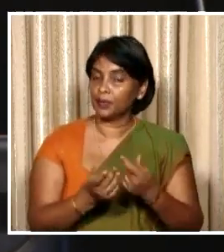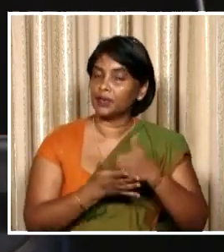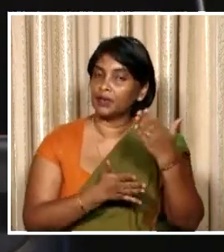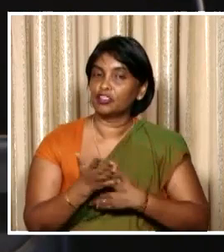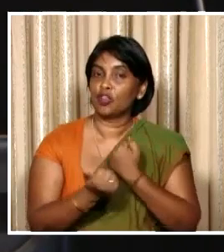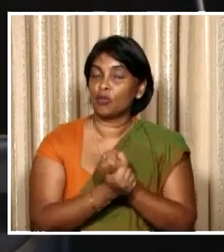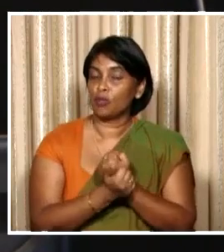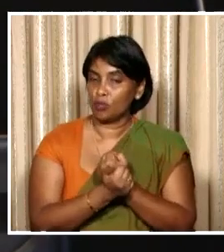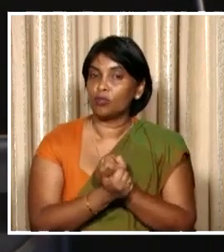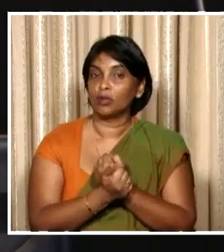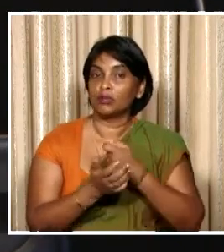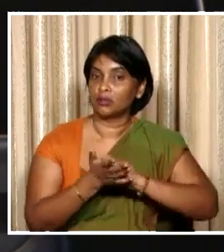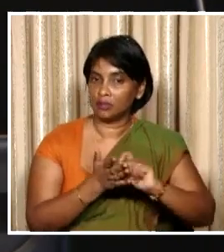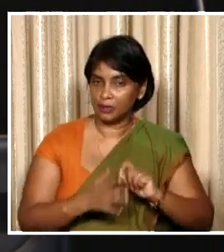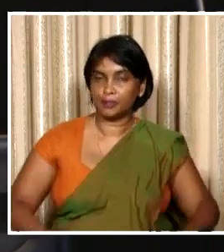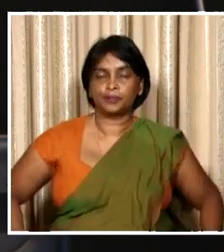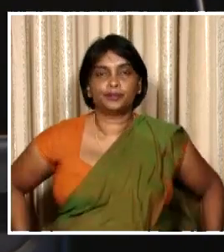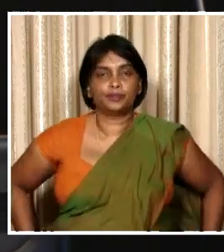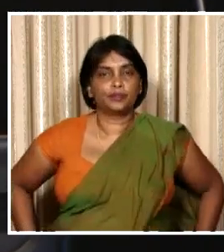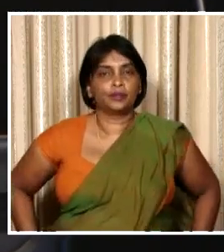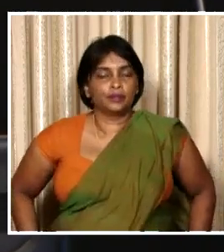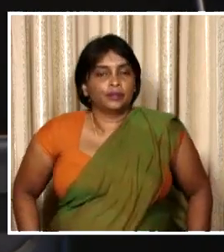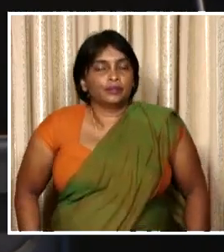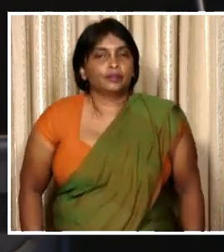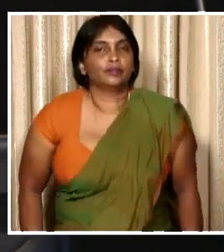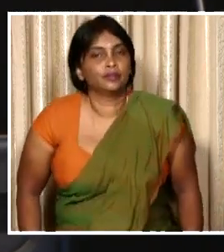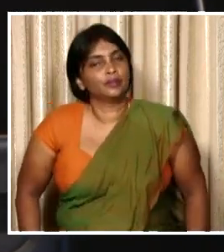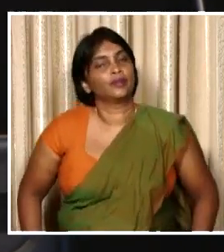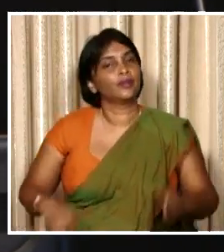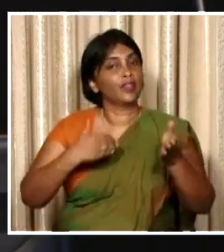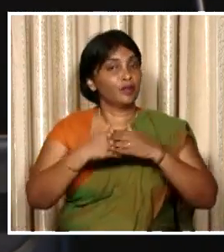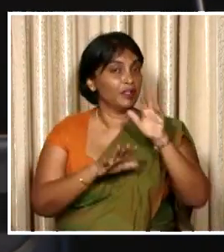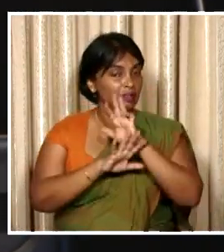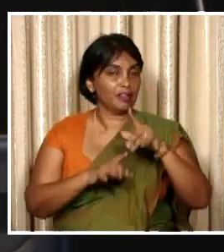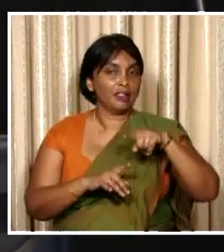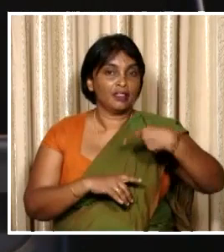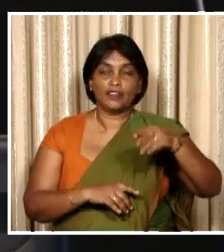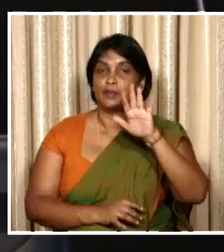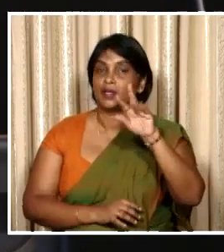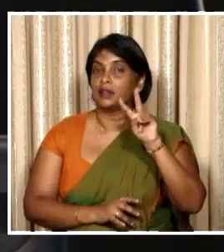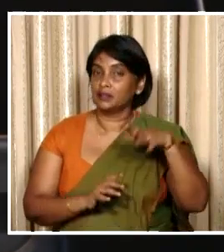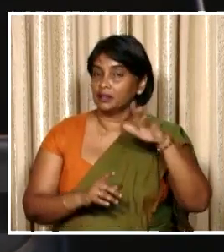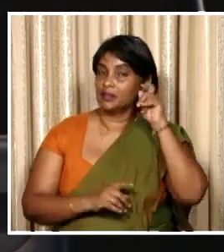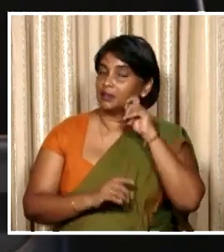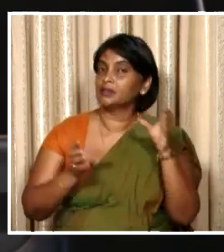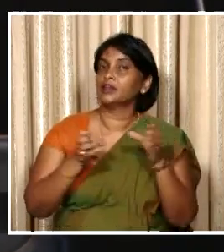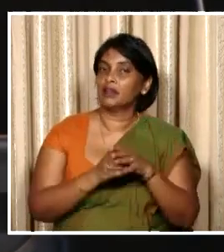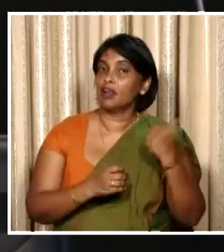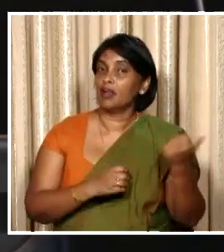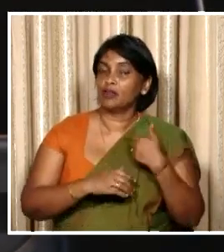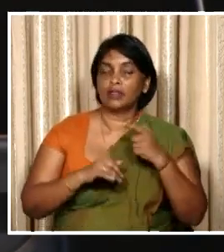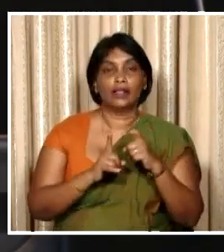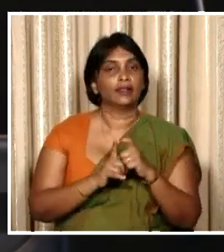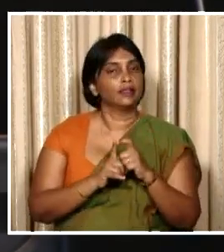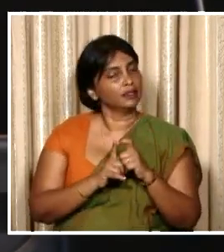ලෙස පොලිස්පතින් යෙදූ සටහන. ඇමනුම් 19 දින 52 කාලයෙන් පසු ත්‍රස්ත විමස්සර කොට්ටාසේ අලුත්